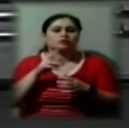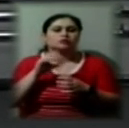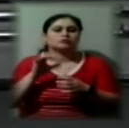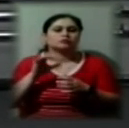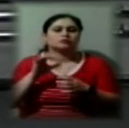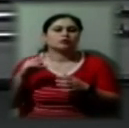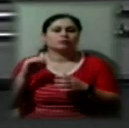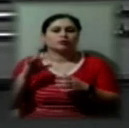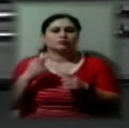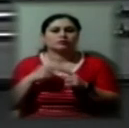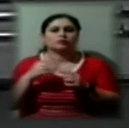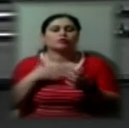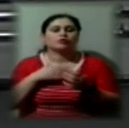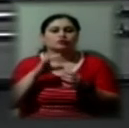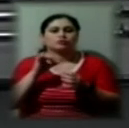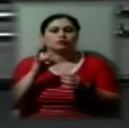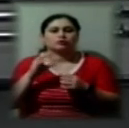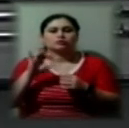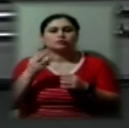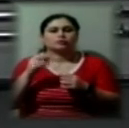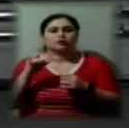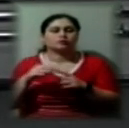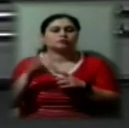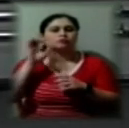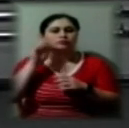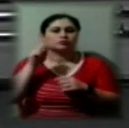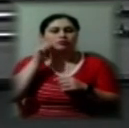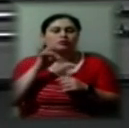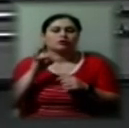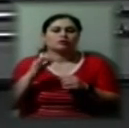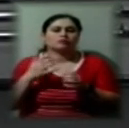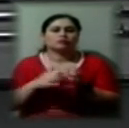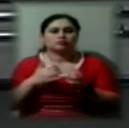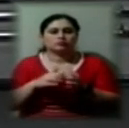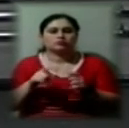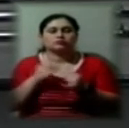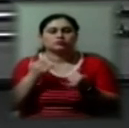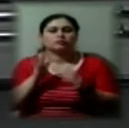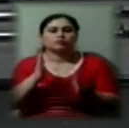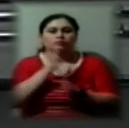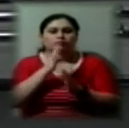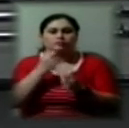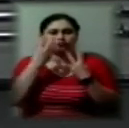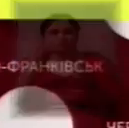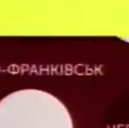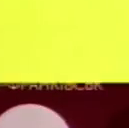на наших сторінках в соціальних мережах. Слухайте Українське радіо Херсон. Зараз на вас чекає прогноз погоди.